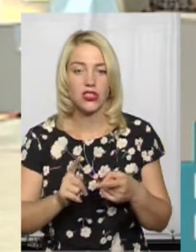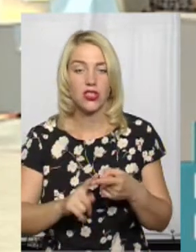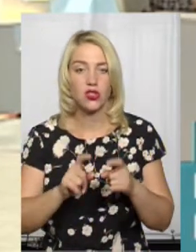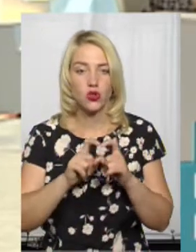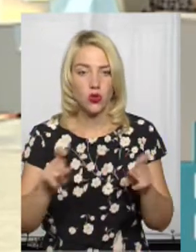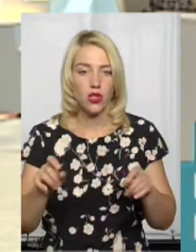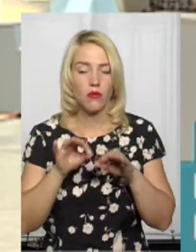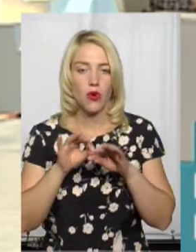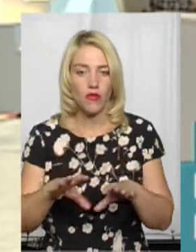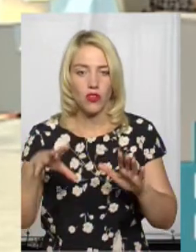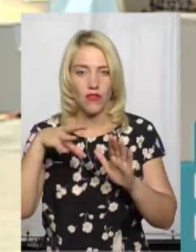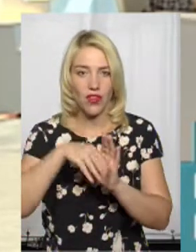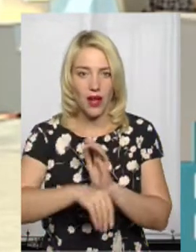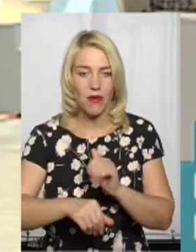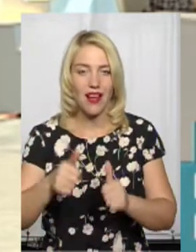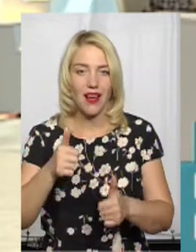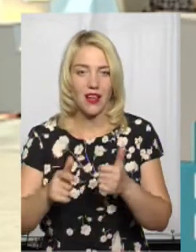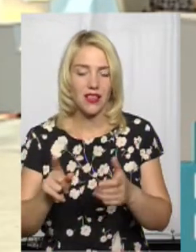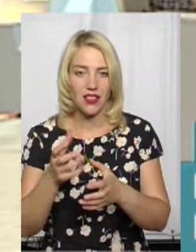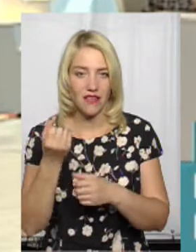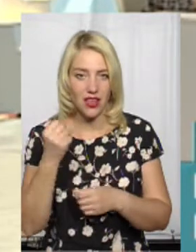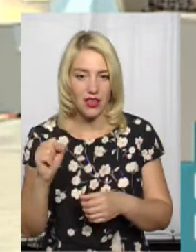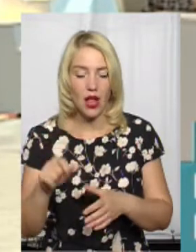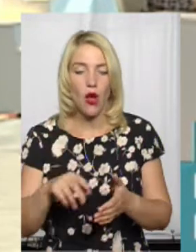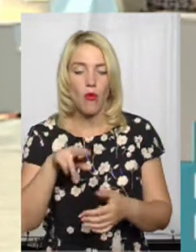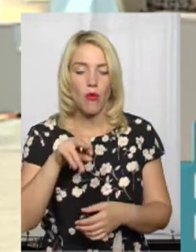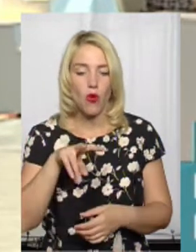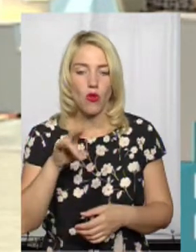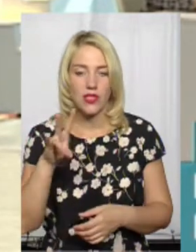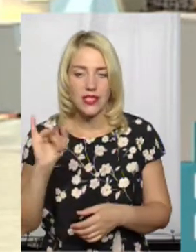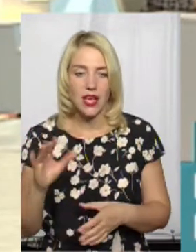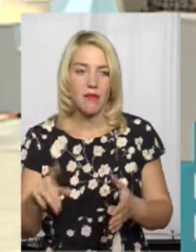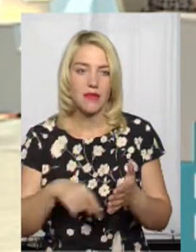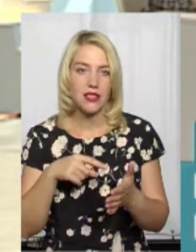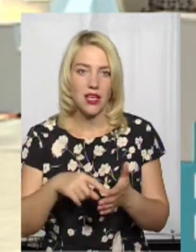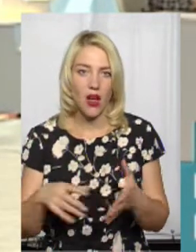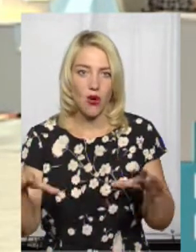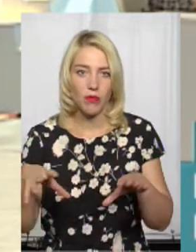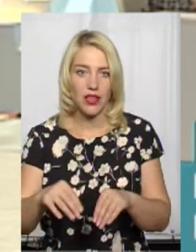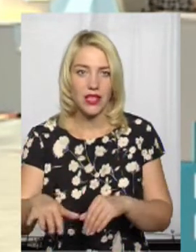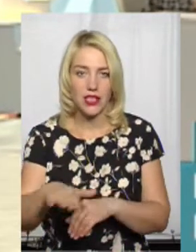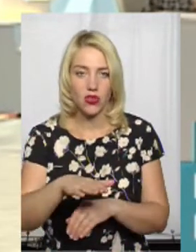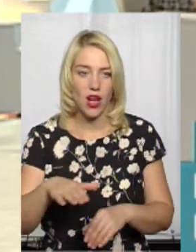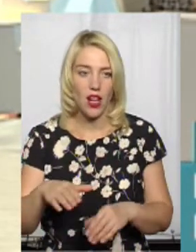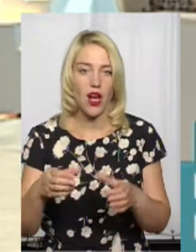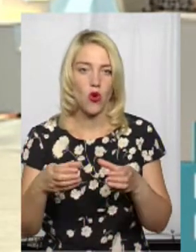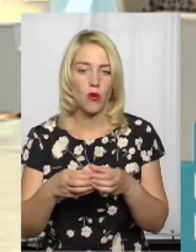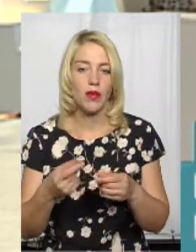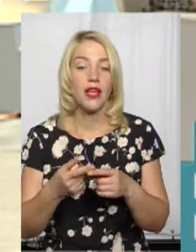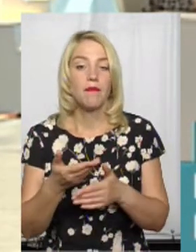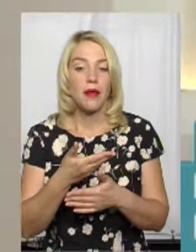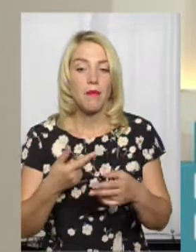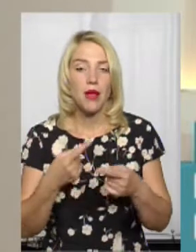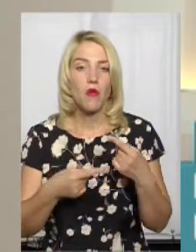гранту, які виграли Полонська міська об'єднана територіальна громада. Ну, ми повернемося ще до